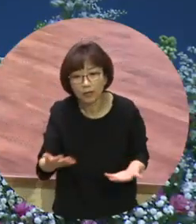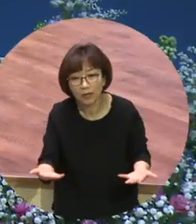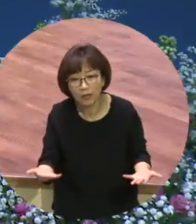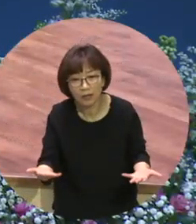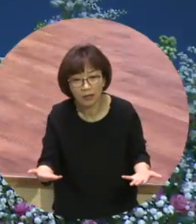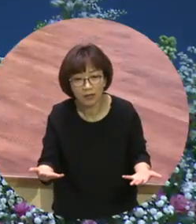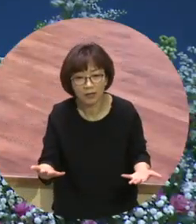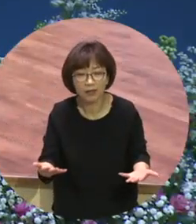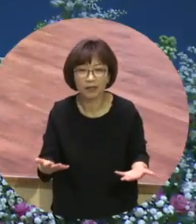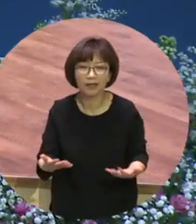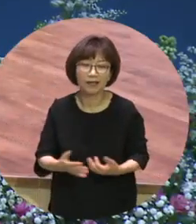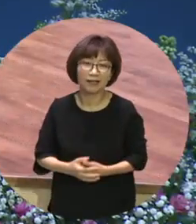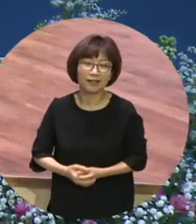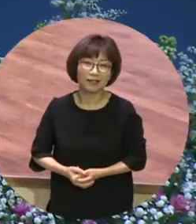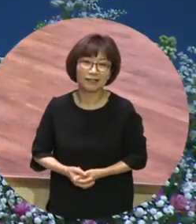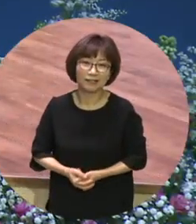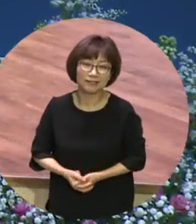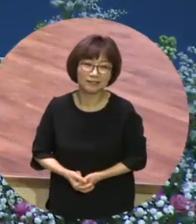그런데